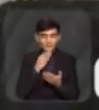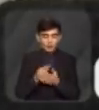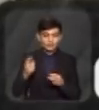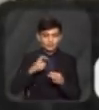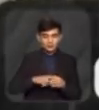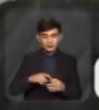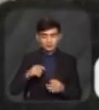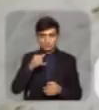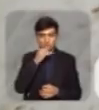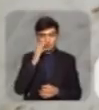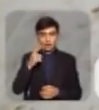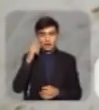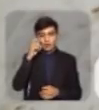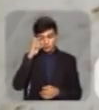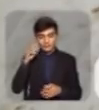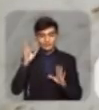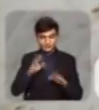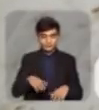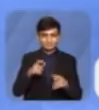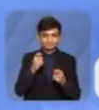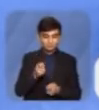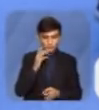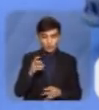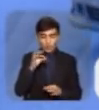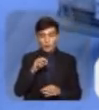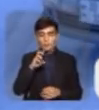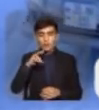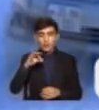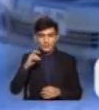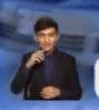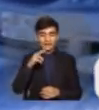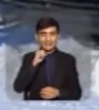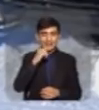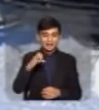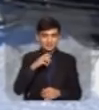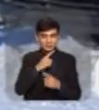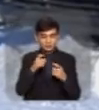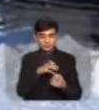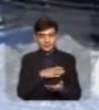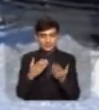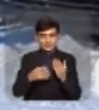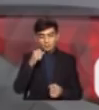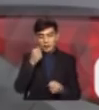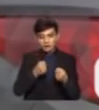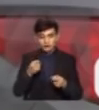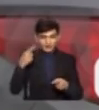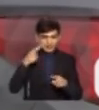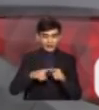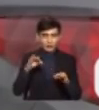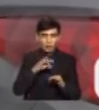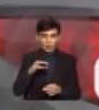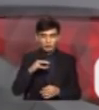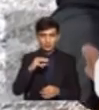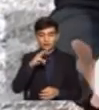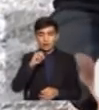даже если государство пойдет на уступки, говорит автоблогер Диас Абылкасов. Если автомобиль не соответствует техническому регламенту